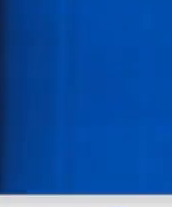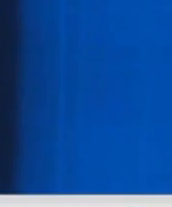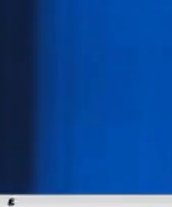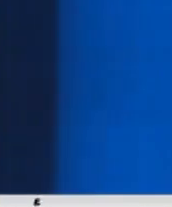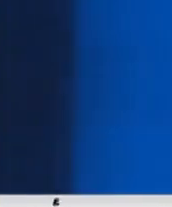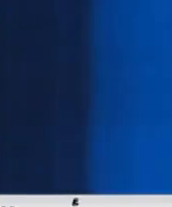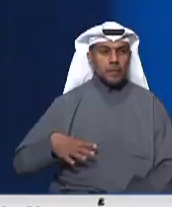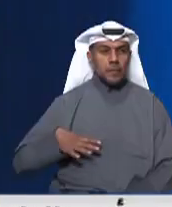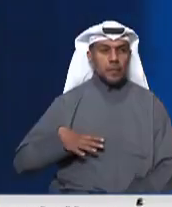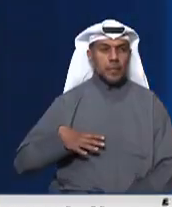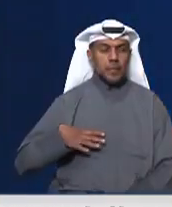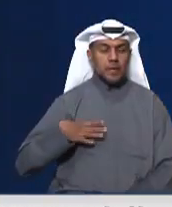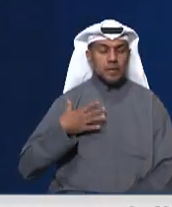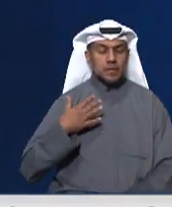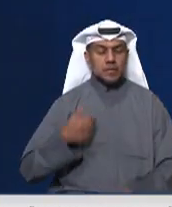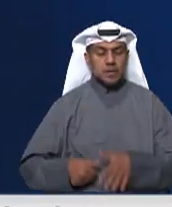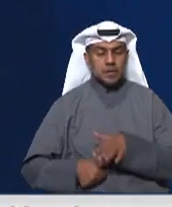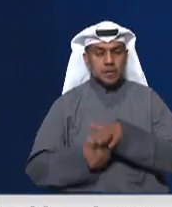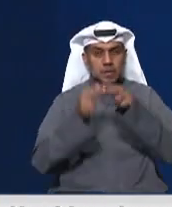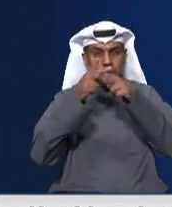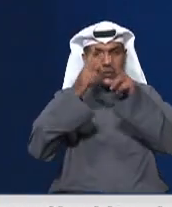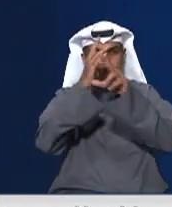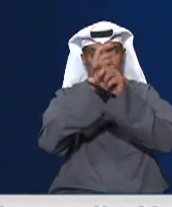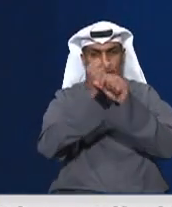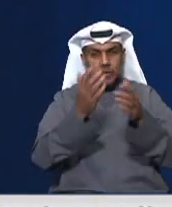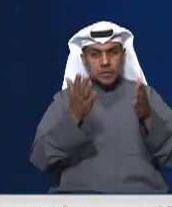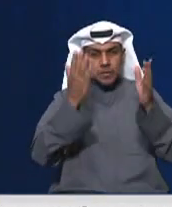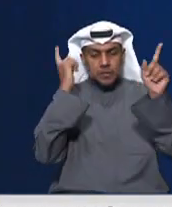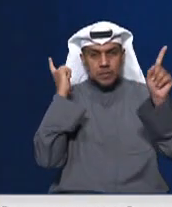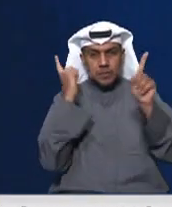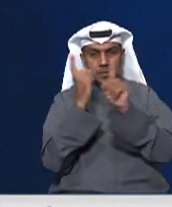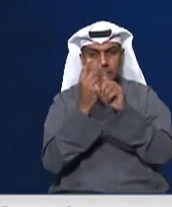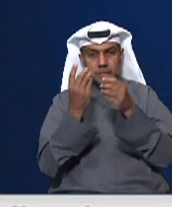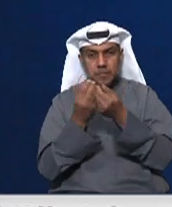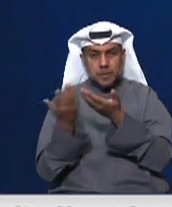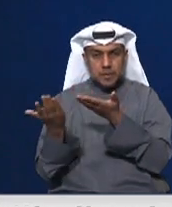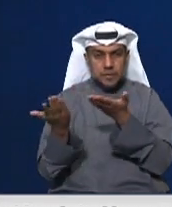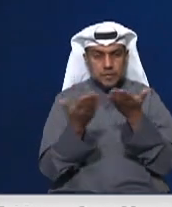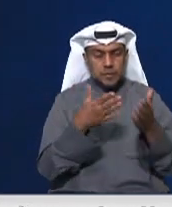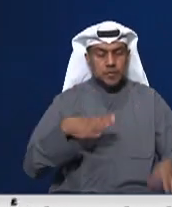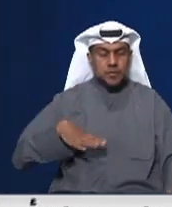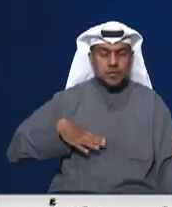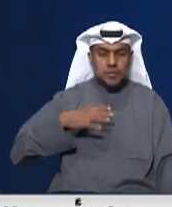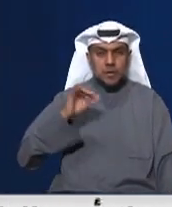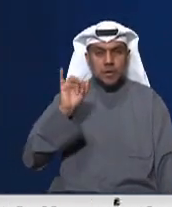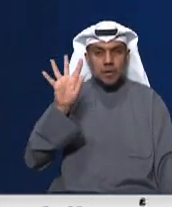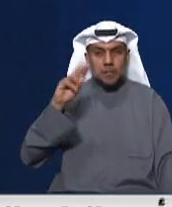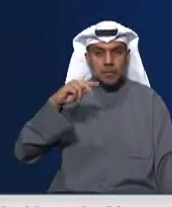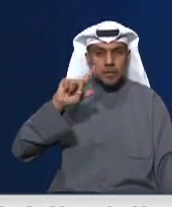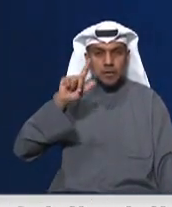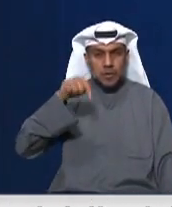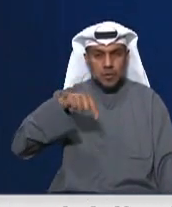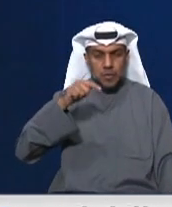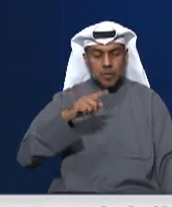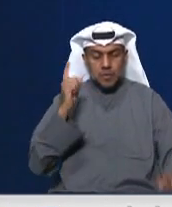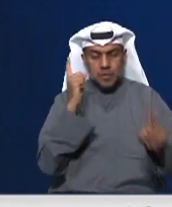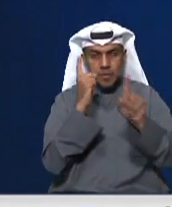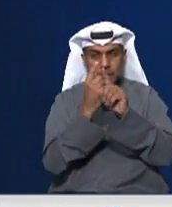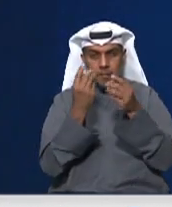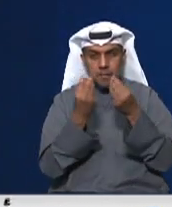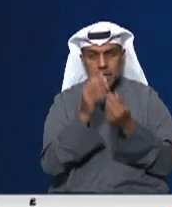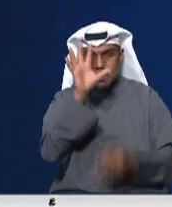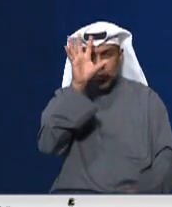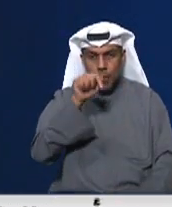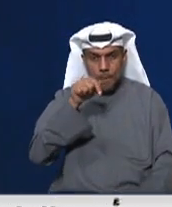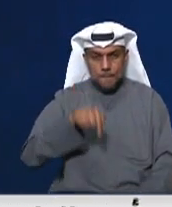استقبل حضره صاحب السمو امير البلاد الشيخ مشعل الاحمد الجابر الصباح حفظه الله ورعاه في المطار الاميري مساء